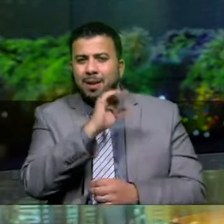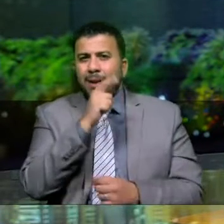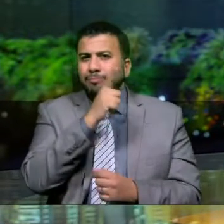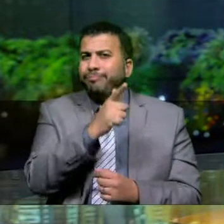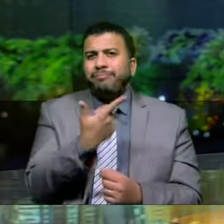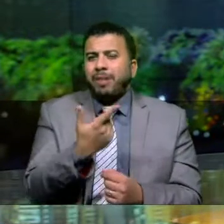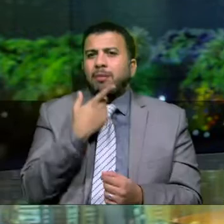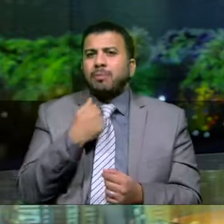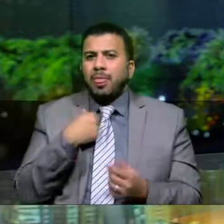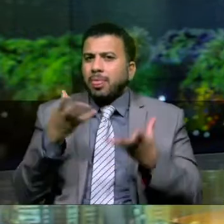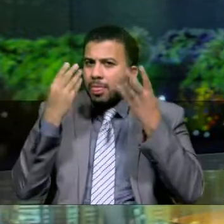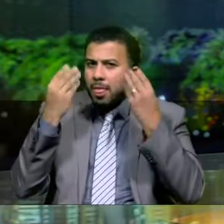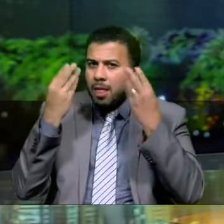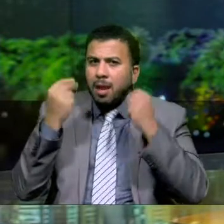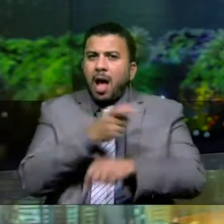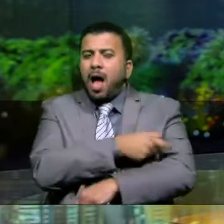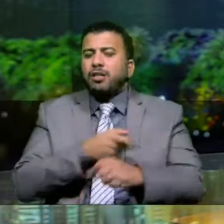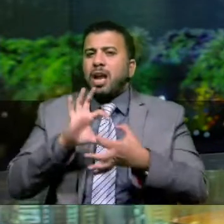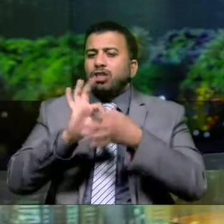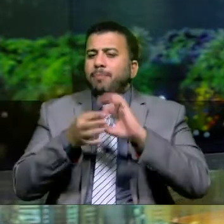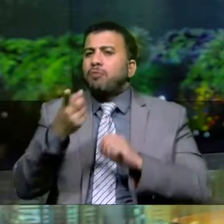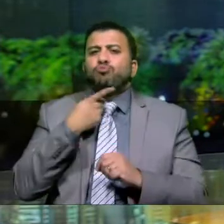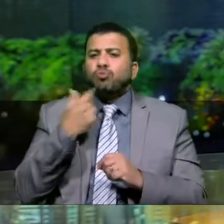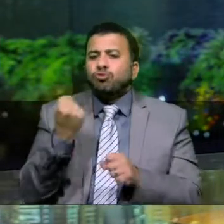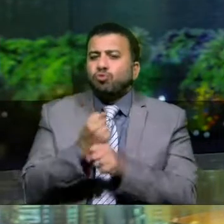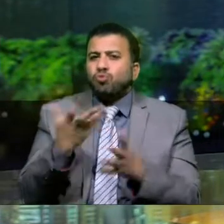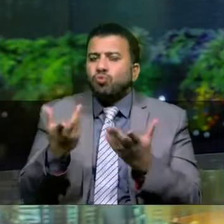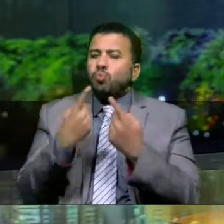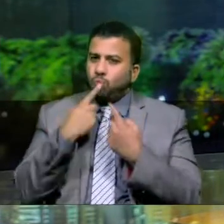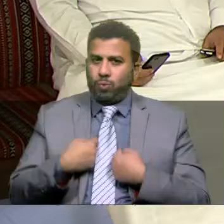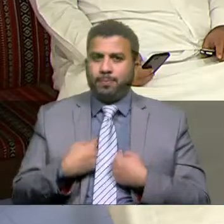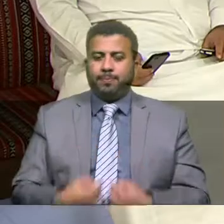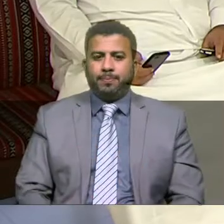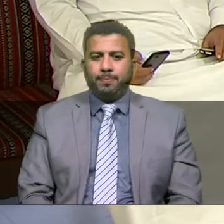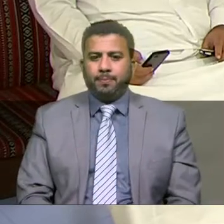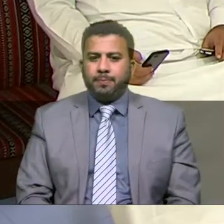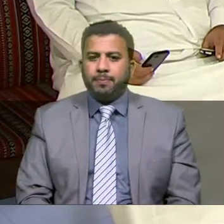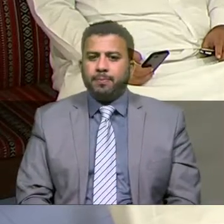من خلاله إلى التعرف على أبرز احتياجات أعضاء الجمعية.